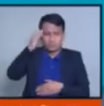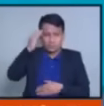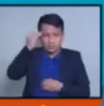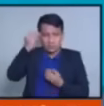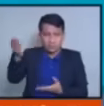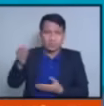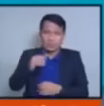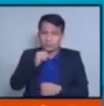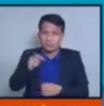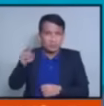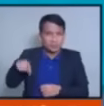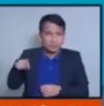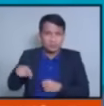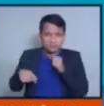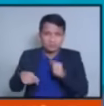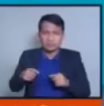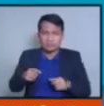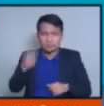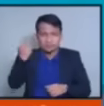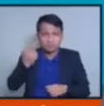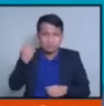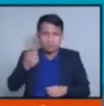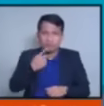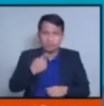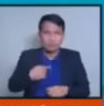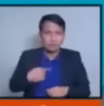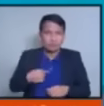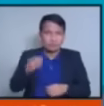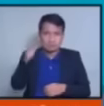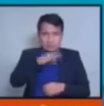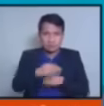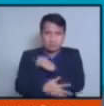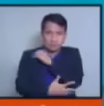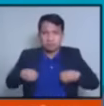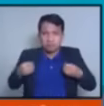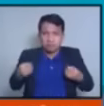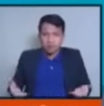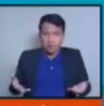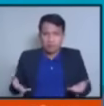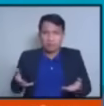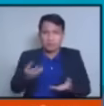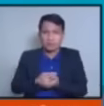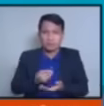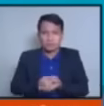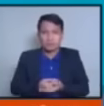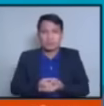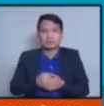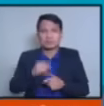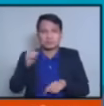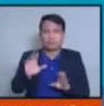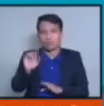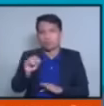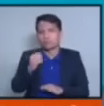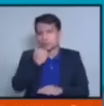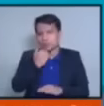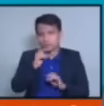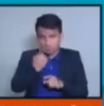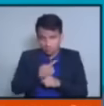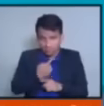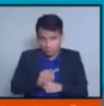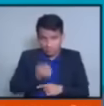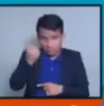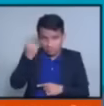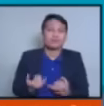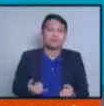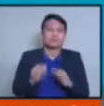nyo lang, sir. So, hindi po natin pwedeng gamitin dahilan dahil tayo ay mahirap, kaya wala na tayong karapatan na magdemanda. Okay, sir? Para